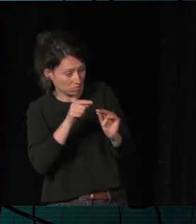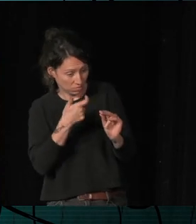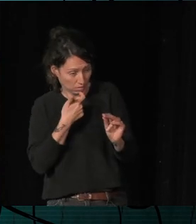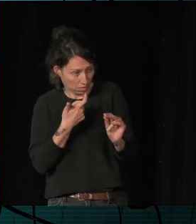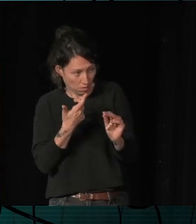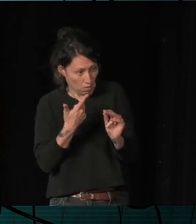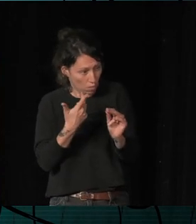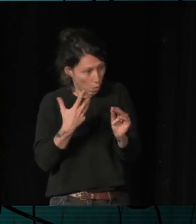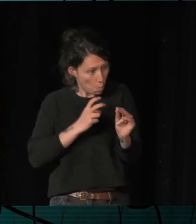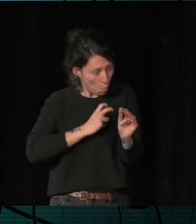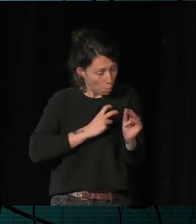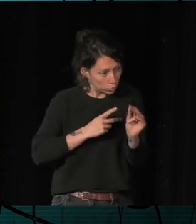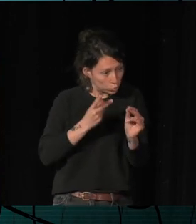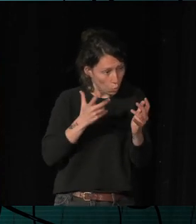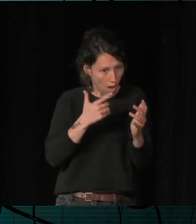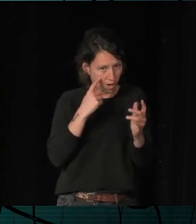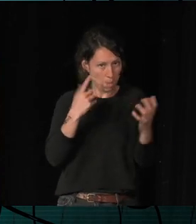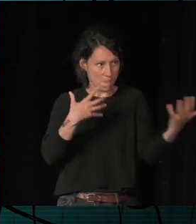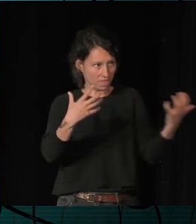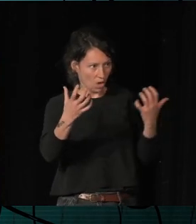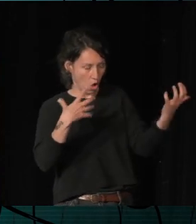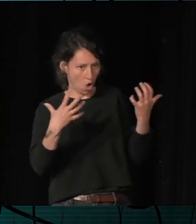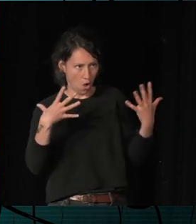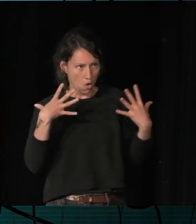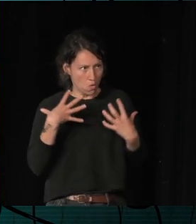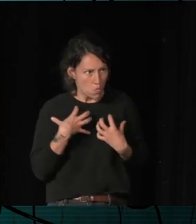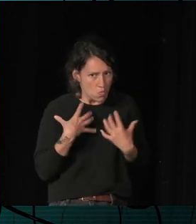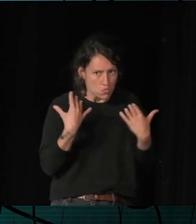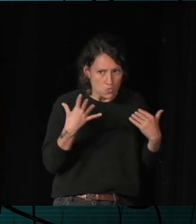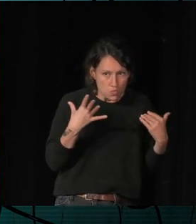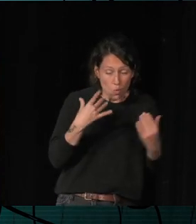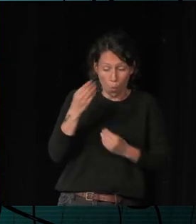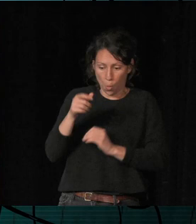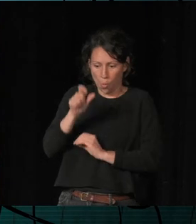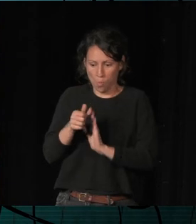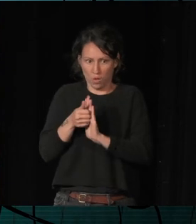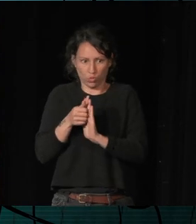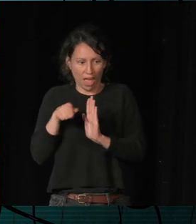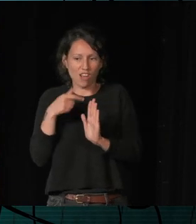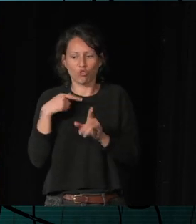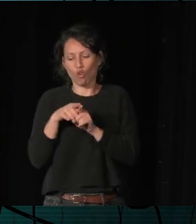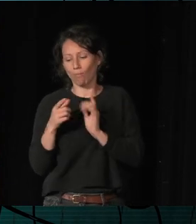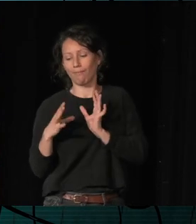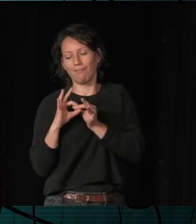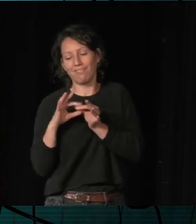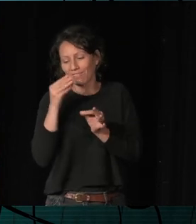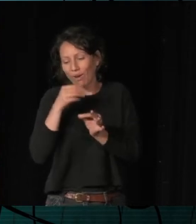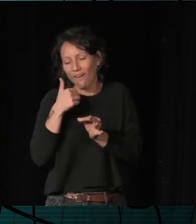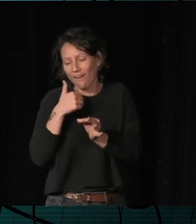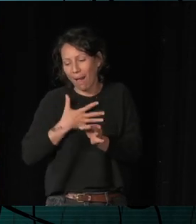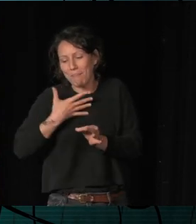naît du décor, pour creuser cette idée, ou un personnage auquel vous vous attachez émotionnellement et à qui il arrive évidemment des choses